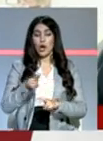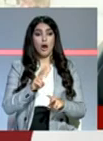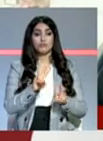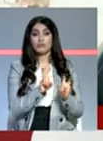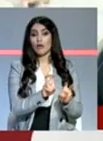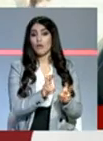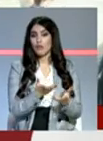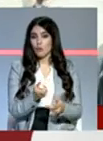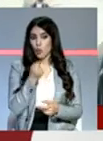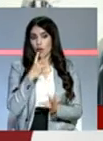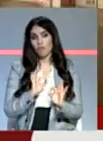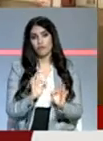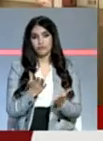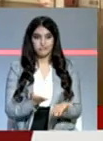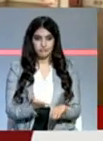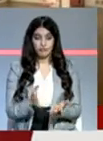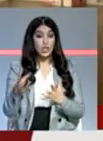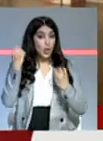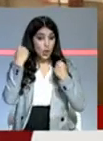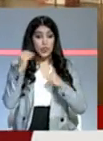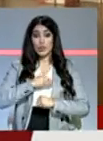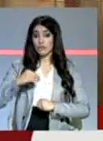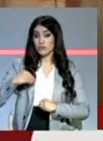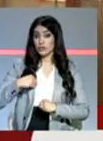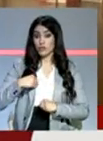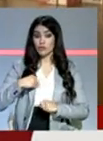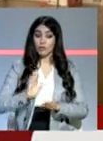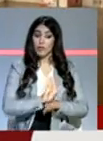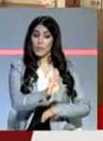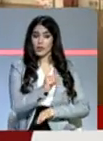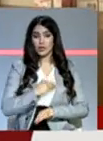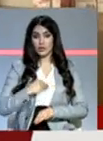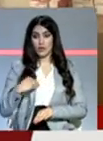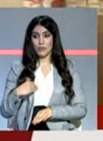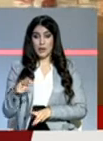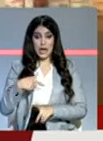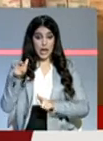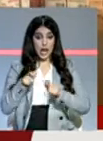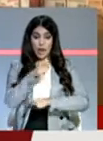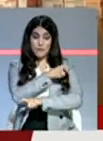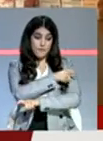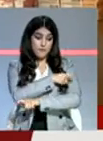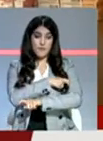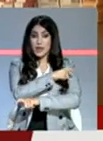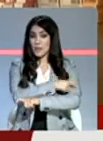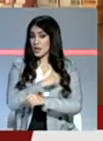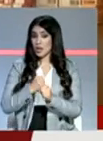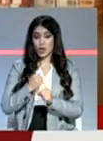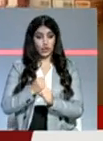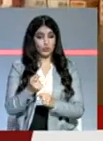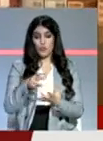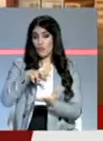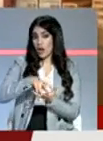ونص الدواء مفقود وخلاص. الإضراب هذايا ما يخصناش، يخص الطب. احنا كان ديزانفيرمي نخدموا في